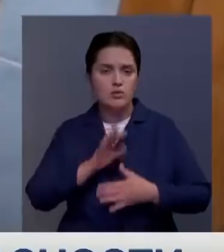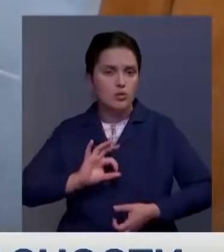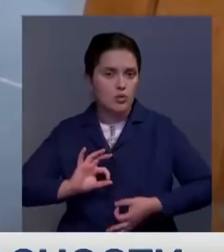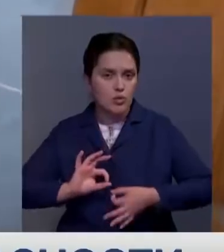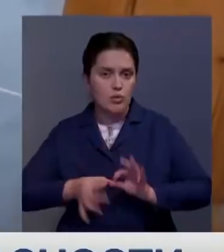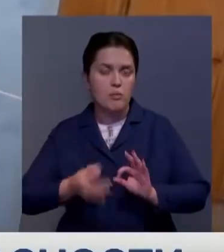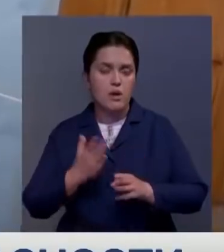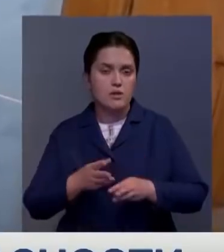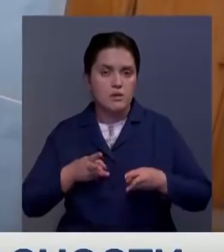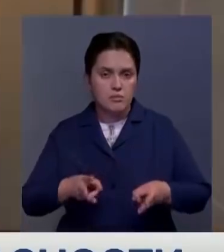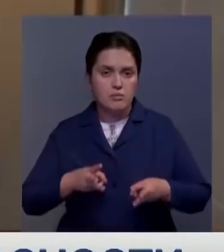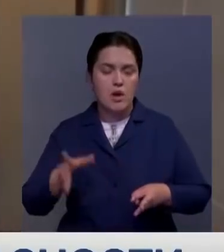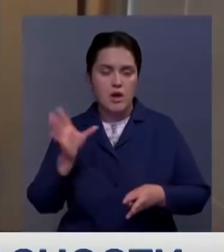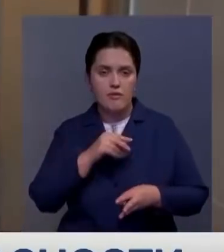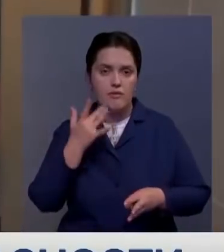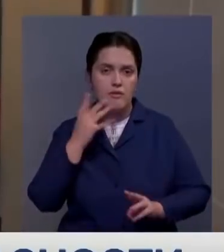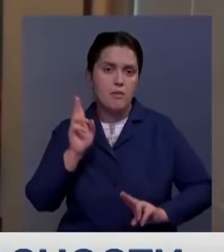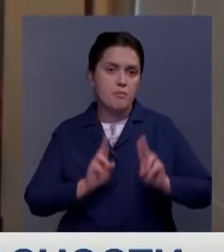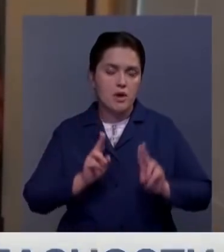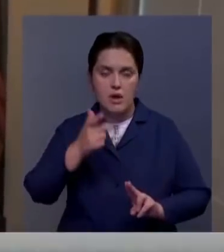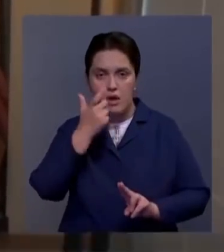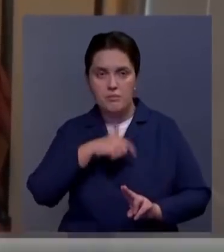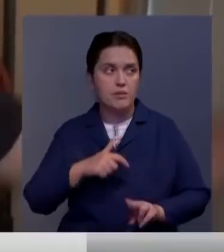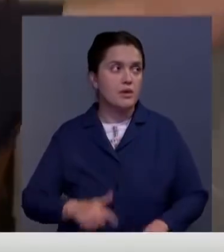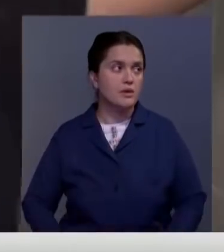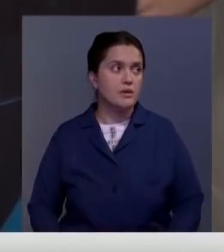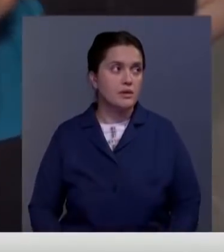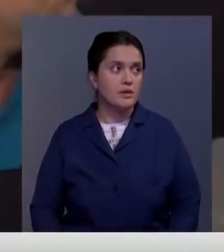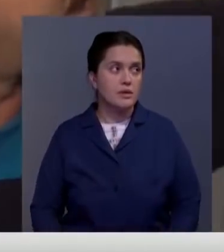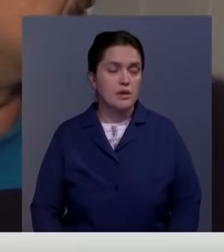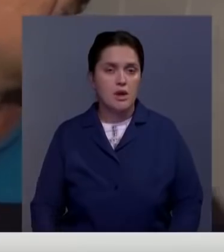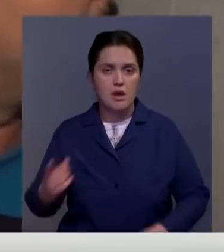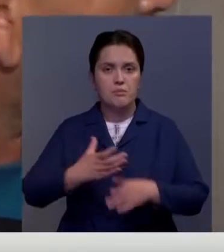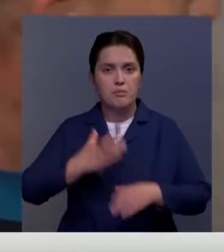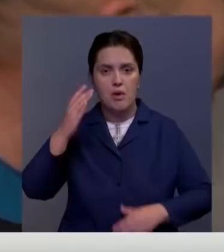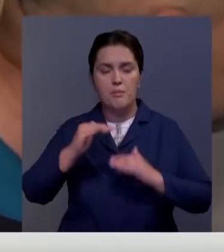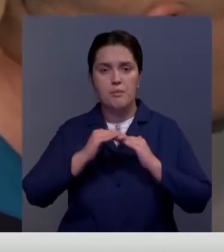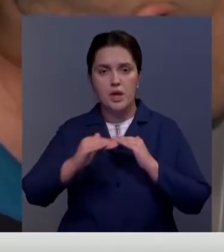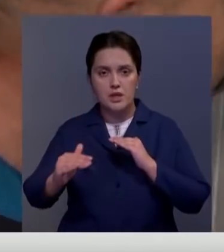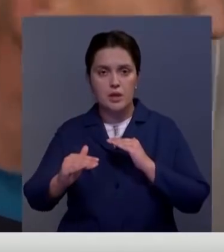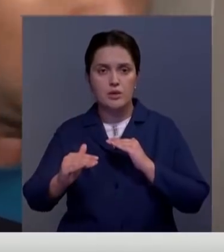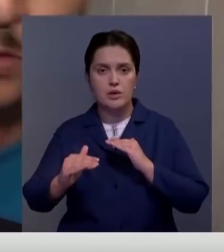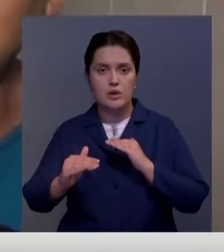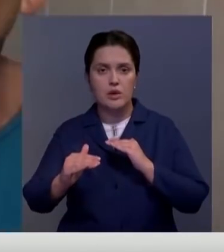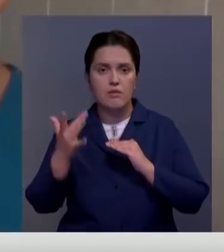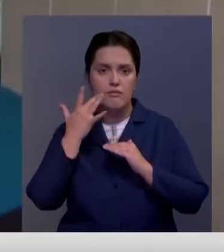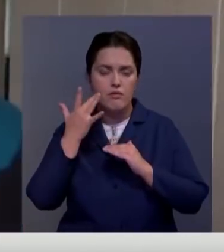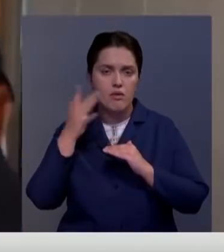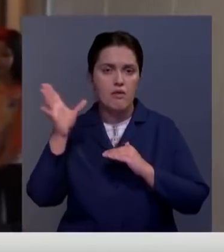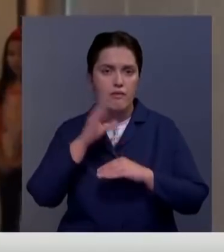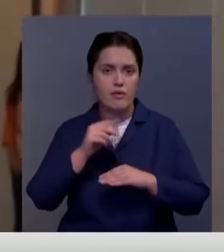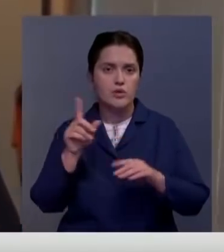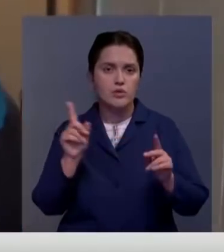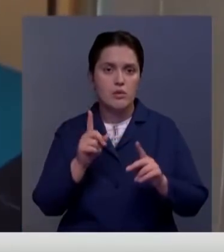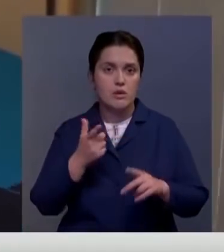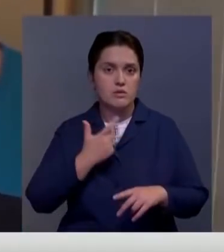относится к печному отоплению. Между дымоходом и потолком там, расстояние там все соблюли, чтобы не загорелось.